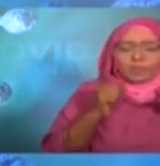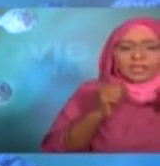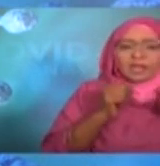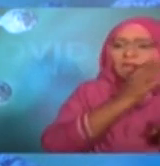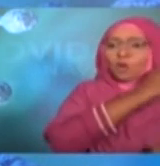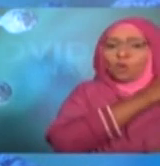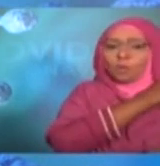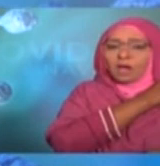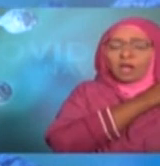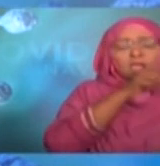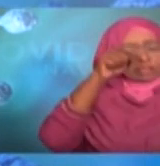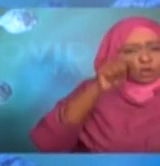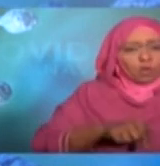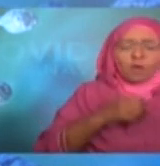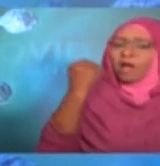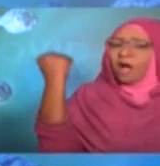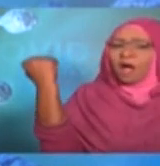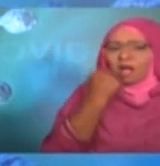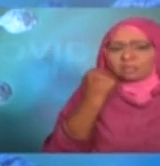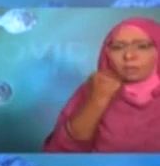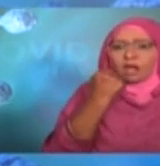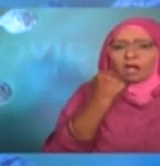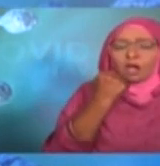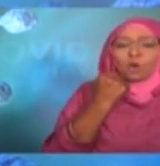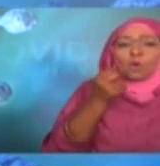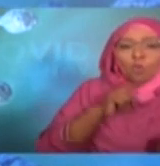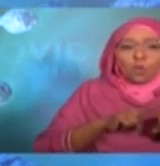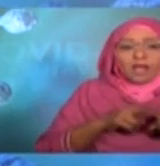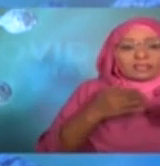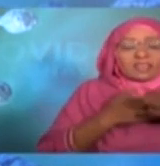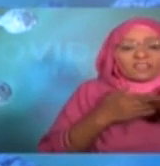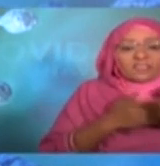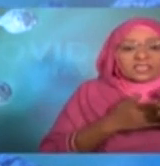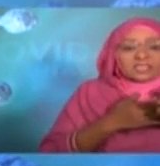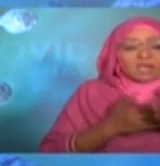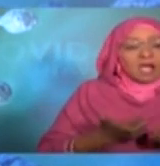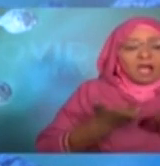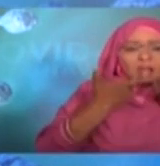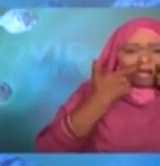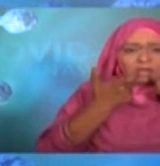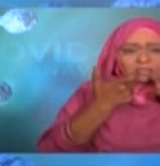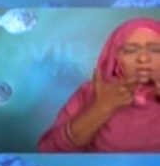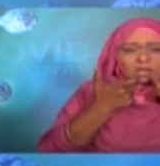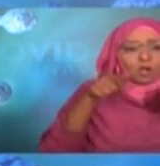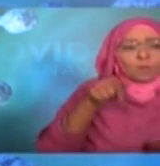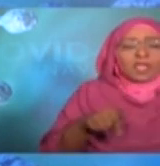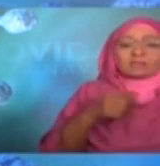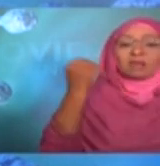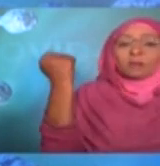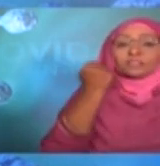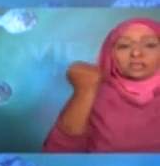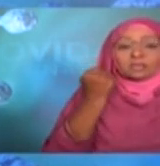أن تكون حاسمة وحازمة وأن تطبق الحظر وإجراءاته بصرامة شديدة